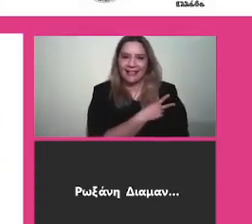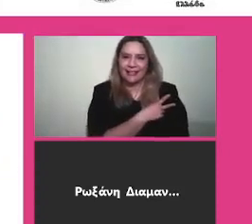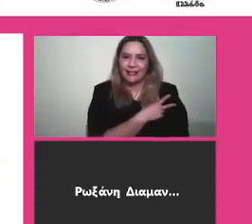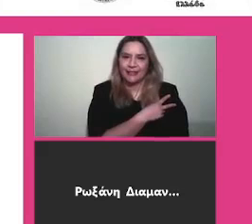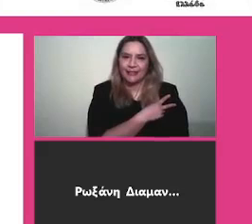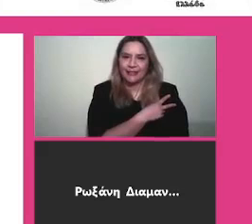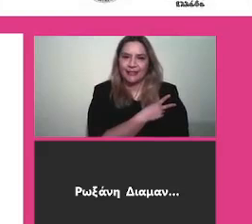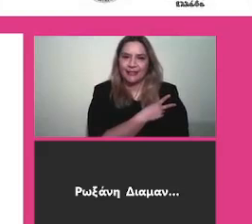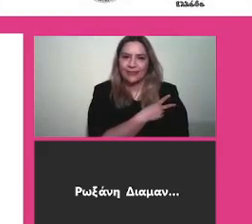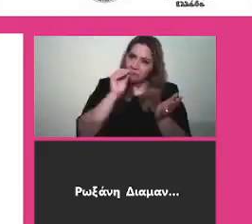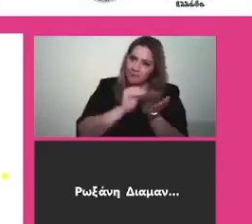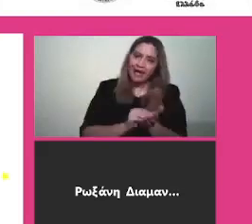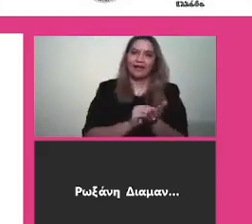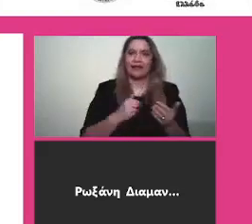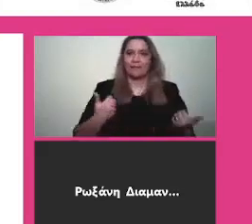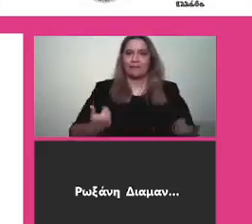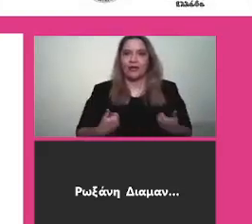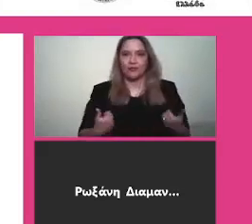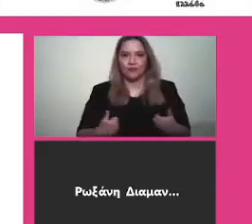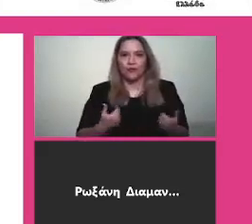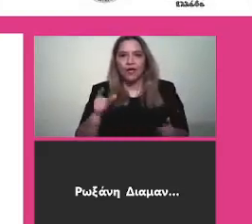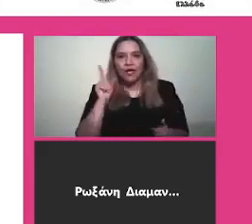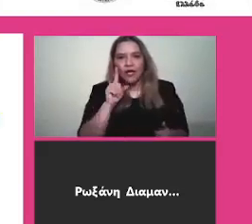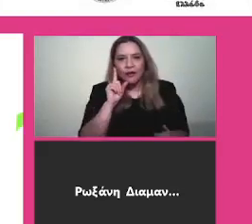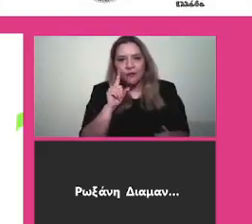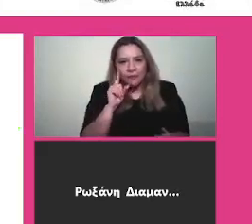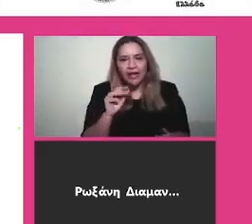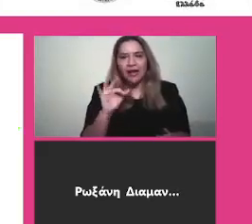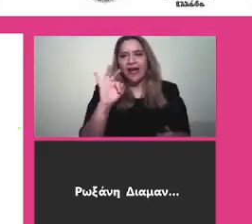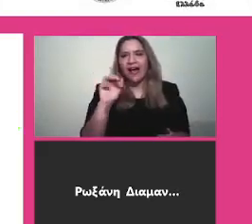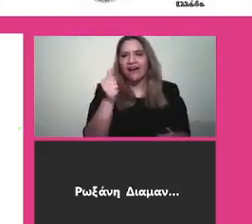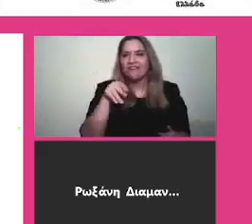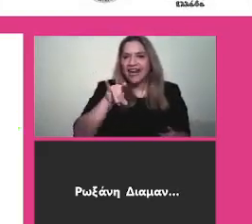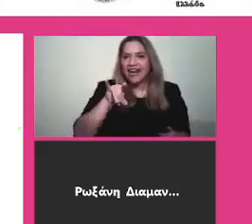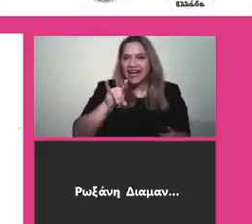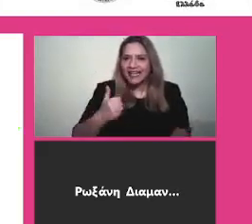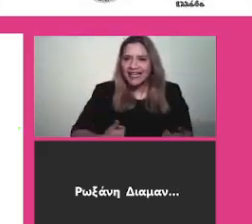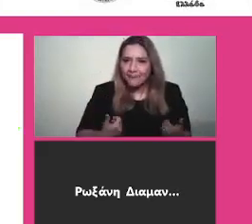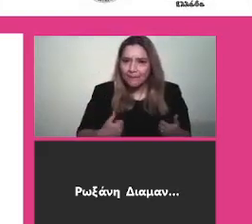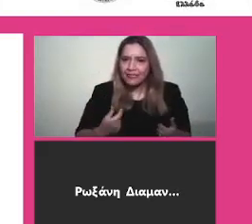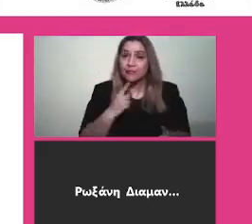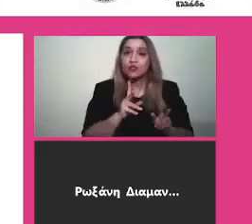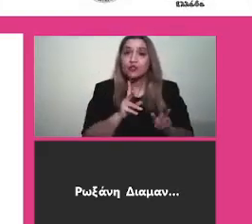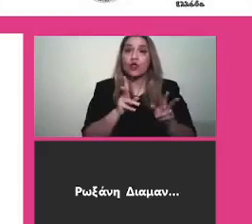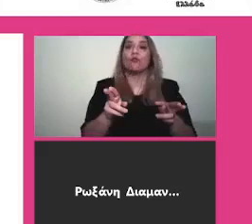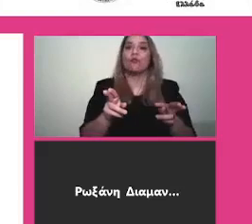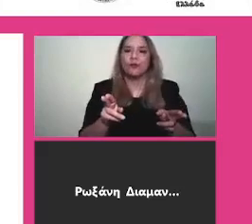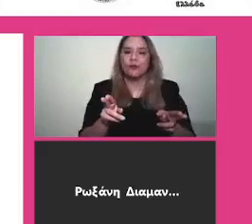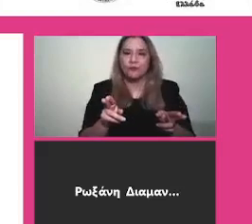Για πάμε ξανά. Έχει πει και η Φανή ότι θέλει να παίξει. Πείτε μου stop.